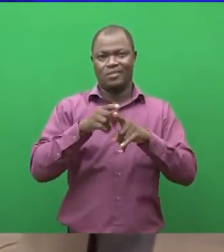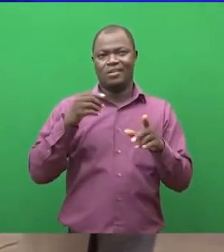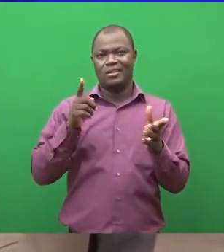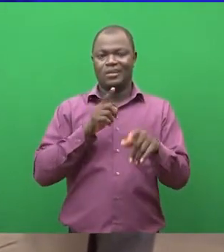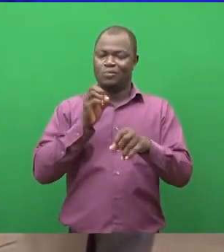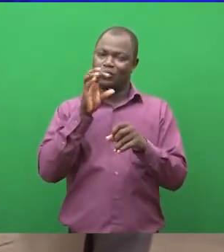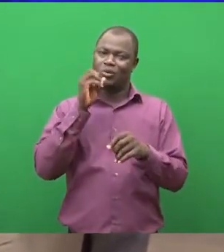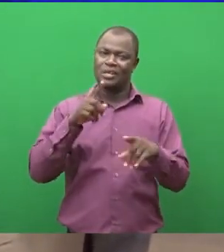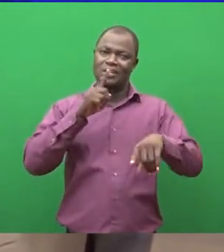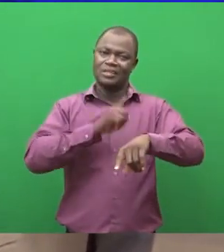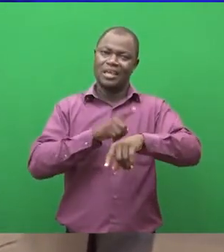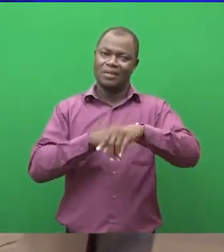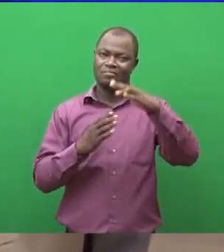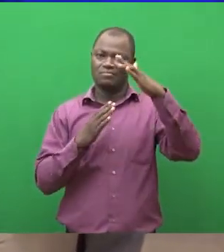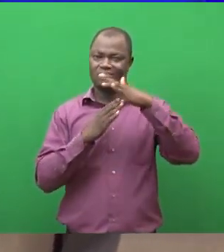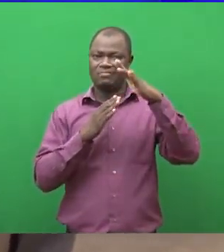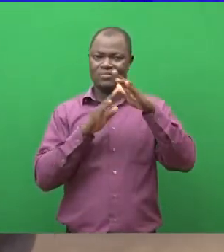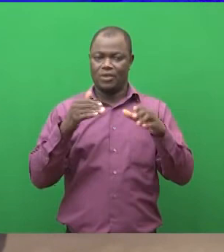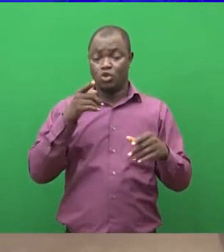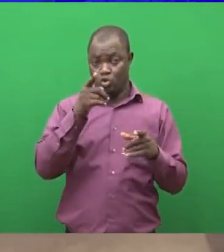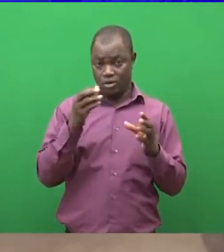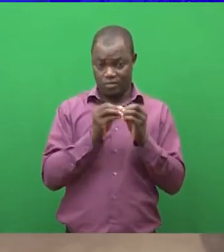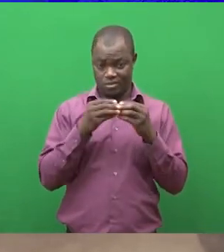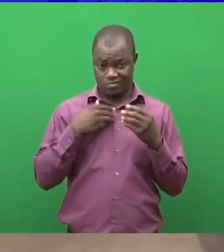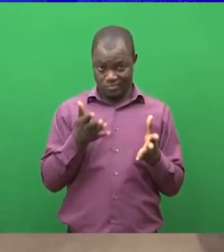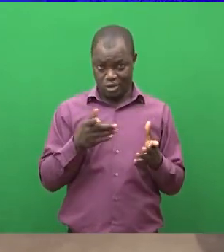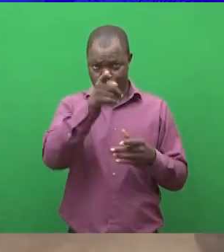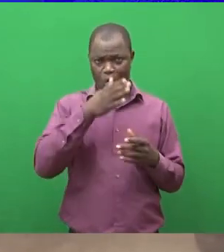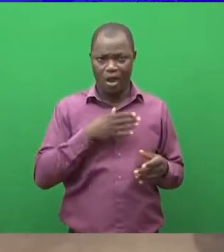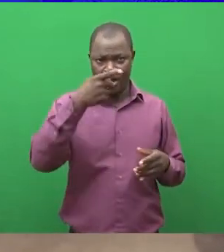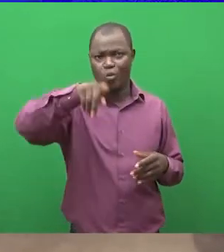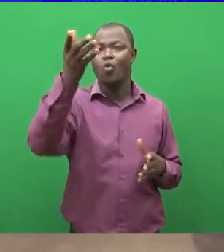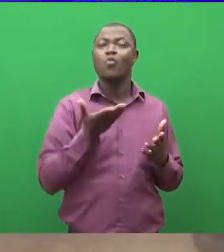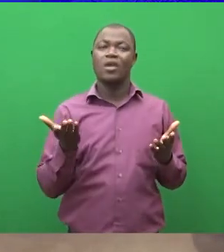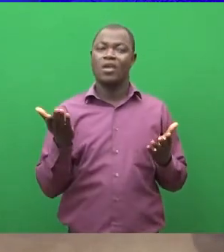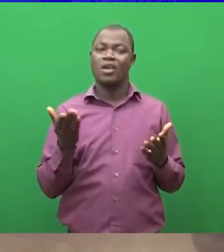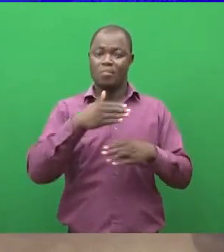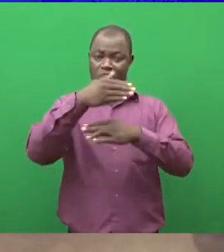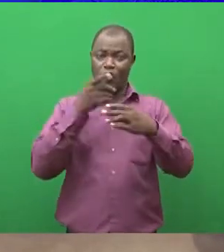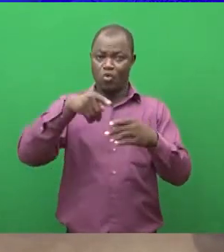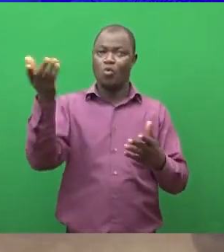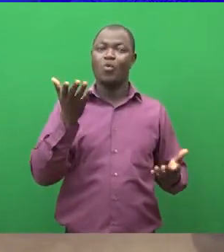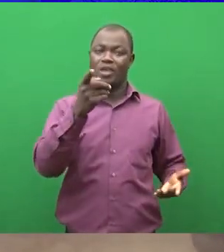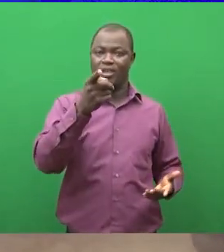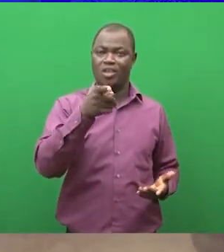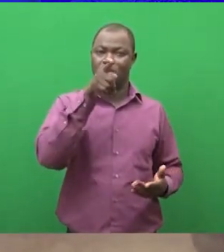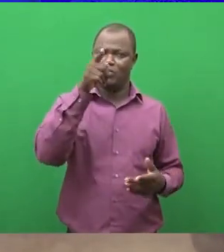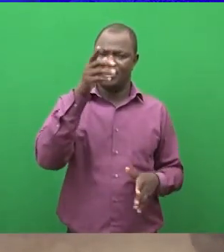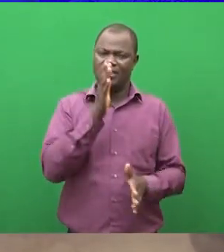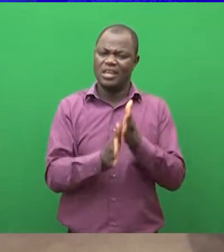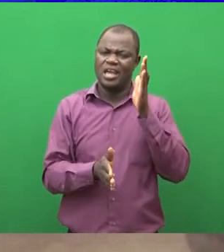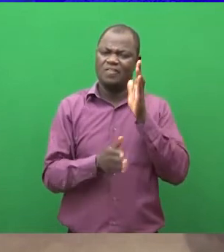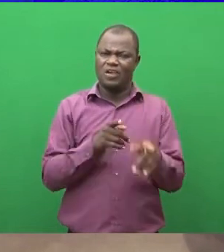chabva chatsvuka. Imi manga muchitandadzana nesu. Munoda kuenda kupi? Makamboenda kupi? Aiwa ngatiregei kuita